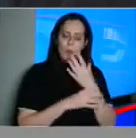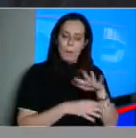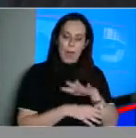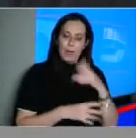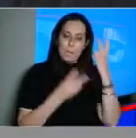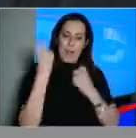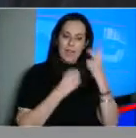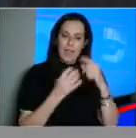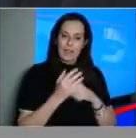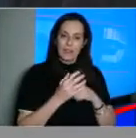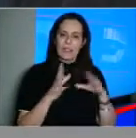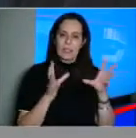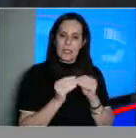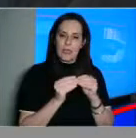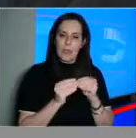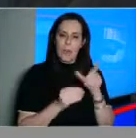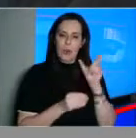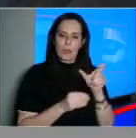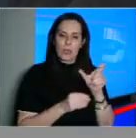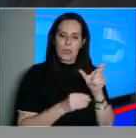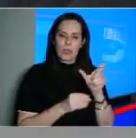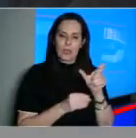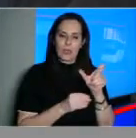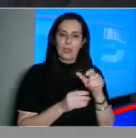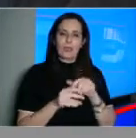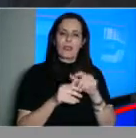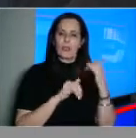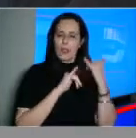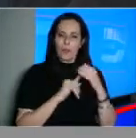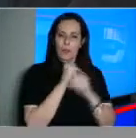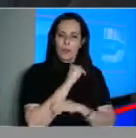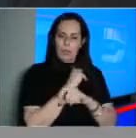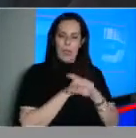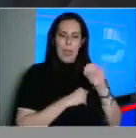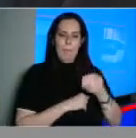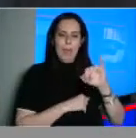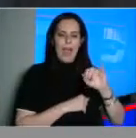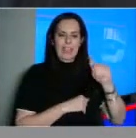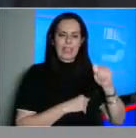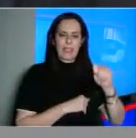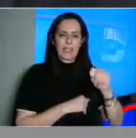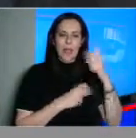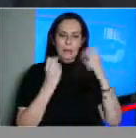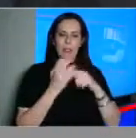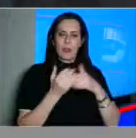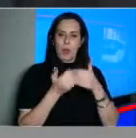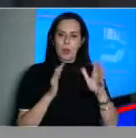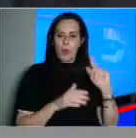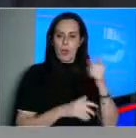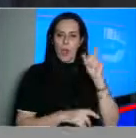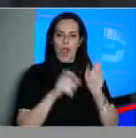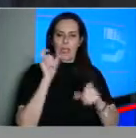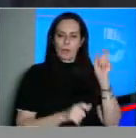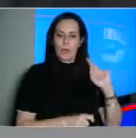מידע תחת המושג שנקרא Trust, שהבאנו אותו מאוניברסיטת MIT, שהמידע הזה יהיה פתוח לכלל